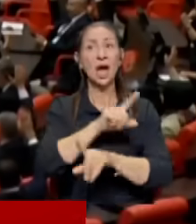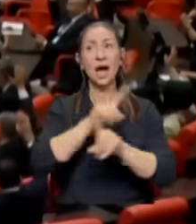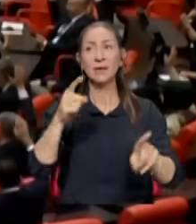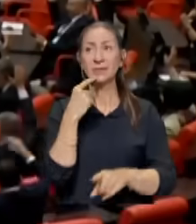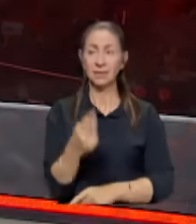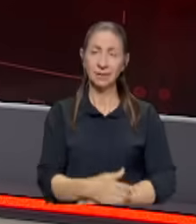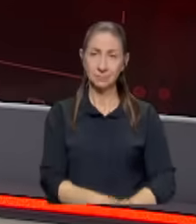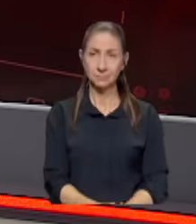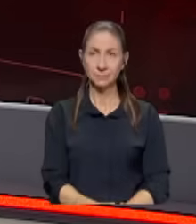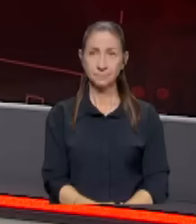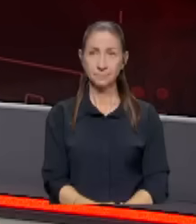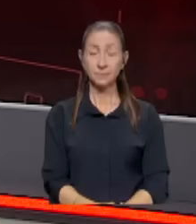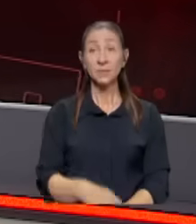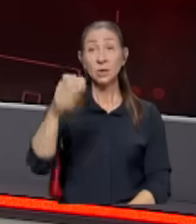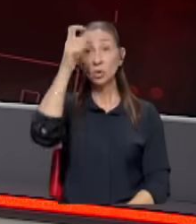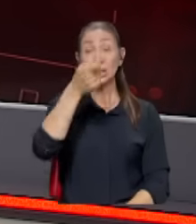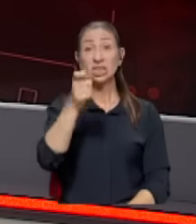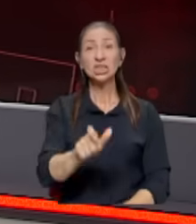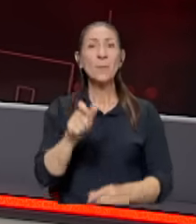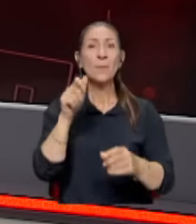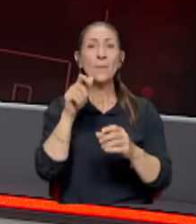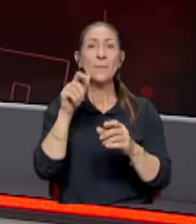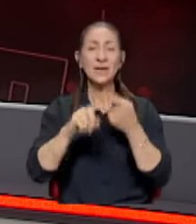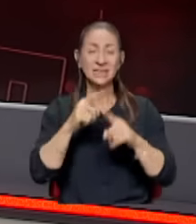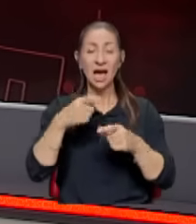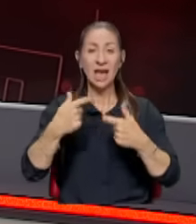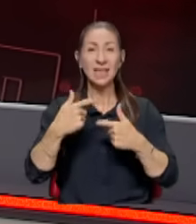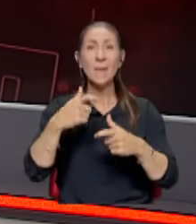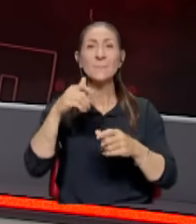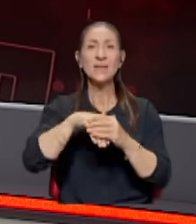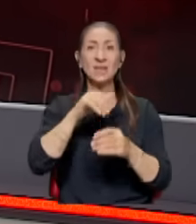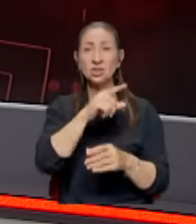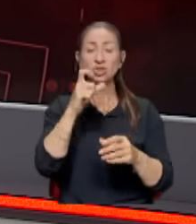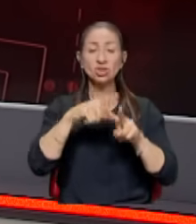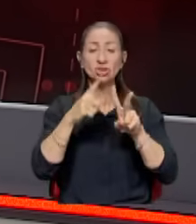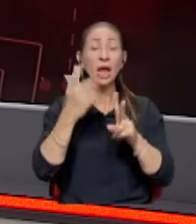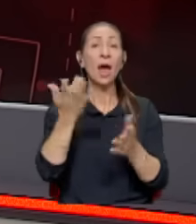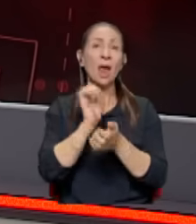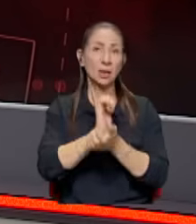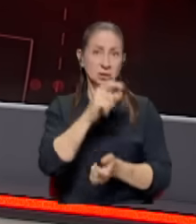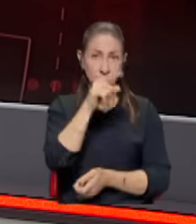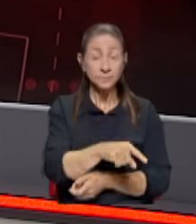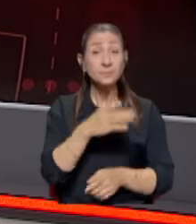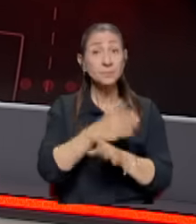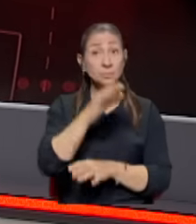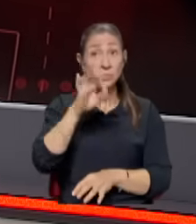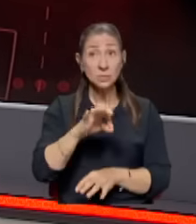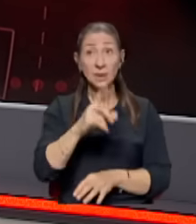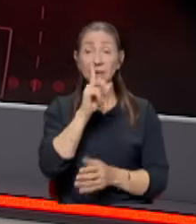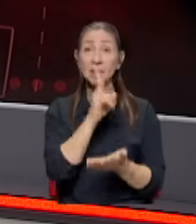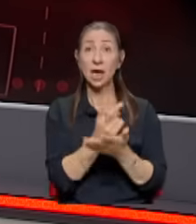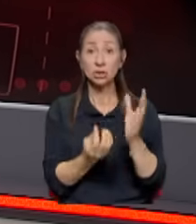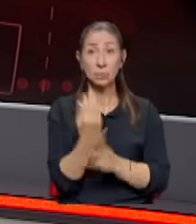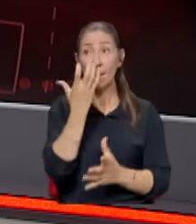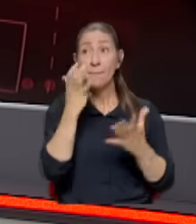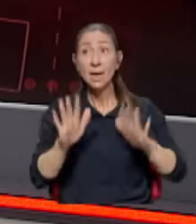reddedildi. Türkiye İşçi Partisi Hatay Milletvekili Can Atalay hala cezaevinde. Aslında bugün bir karar